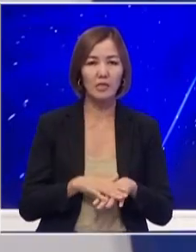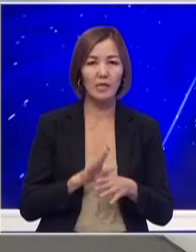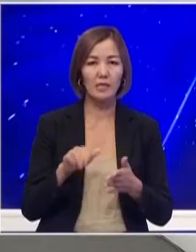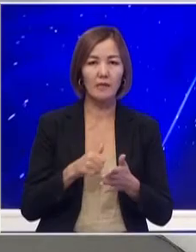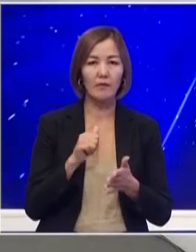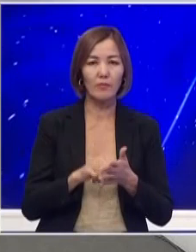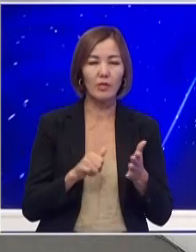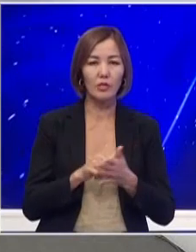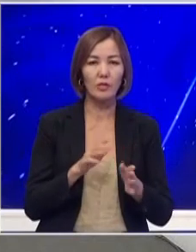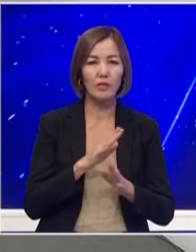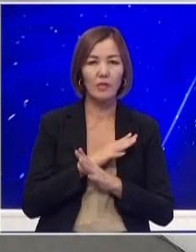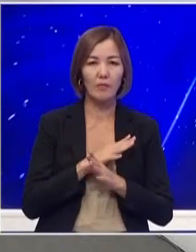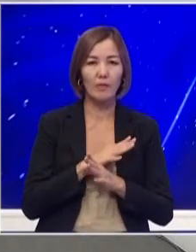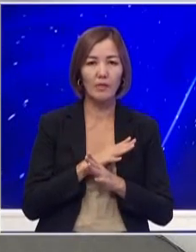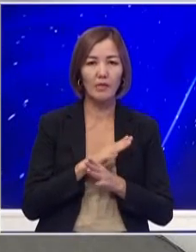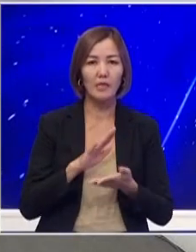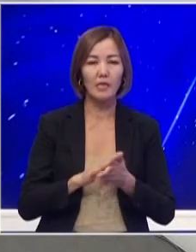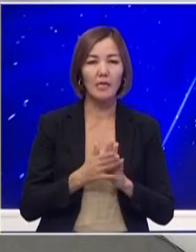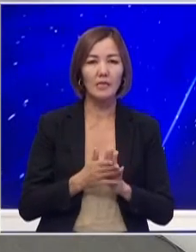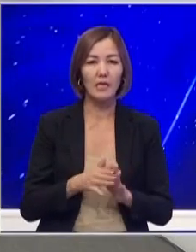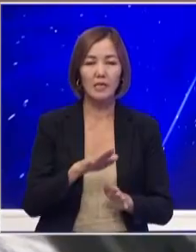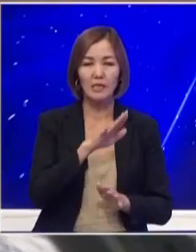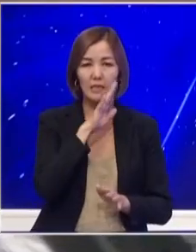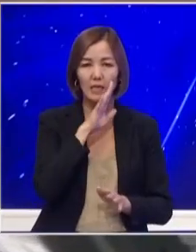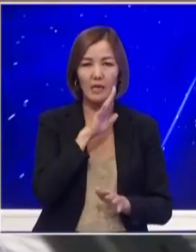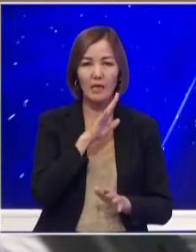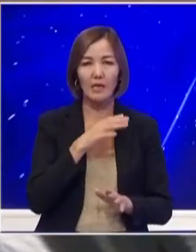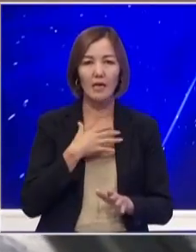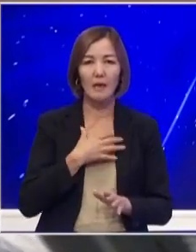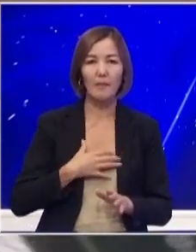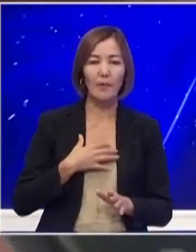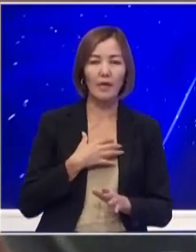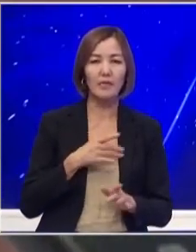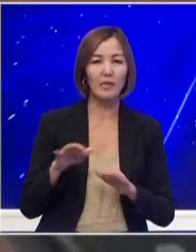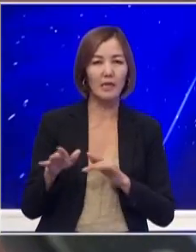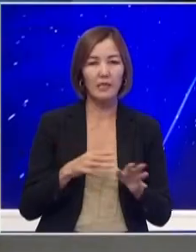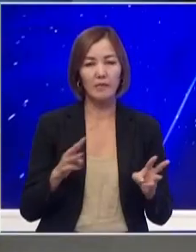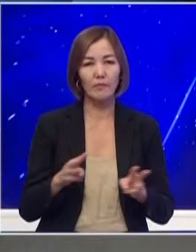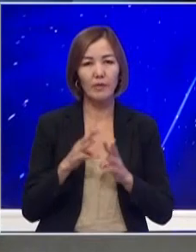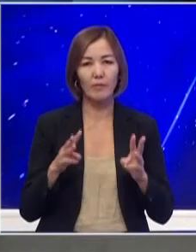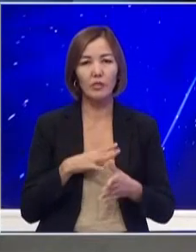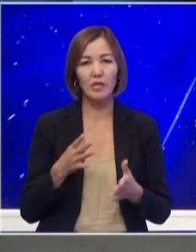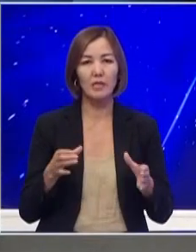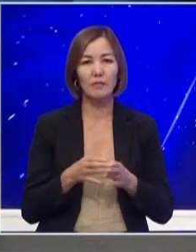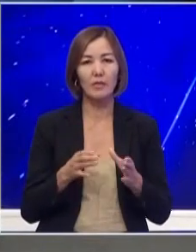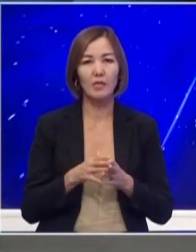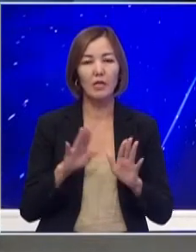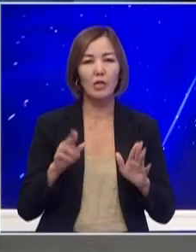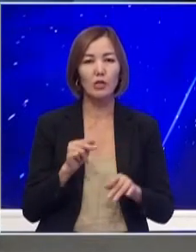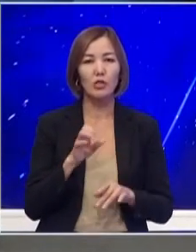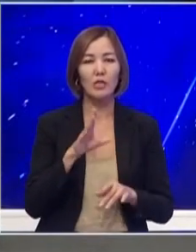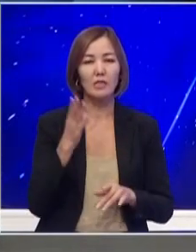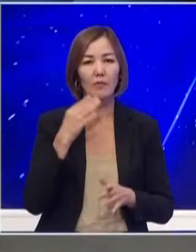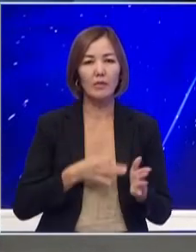Основными причинами гибели людей послужило состояние сна, паника, неправильные действия при пожаре. Сотрудники департамента по